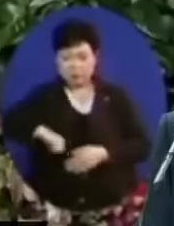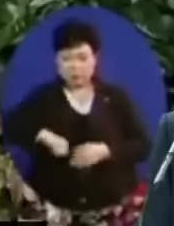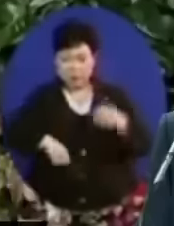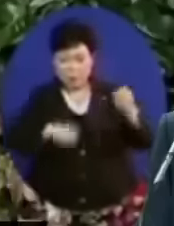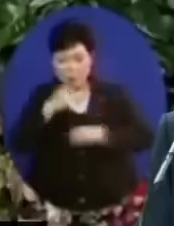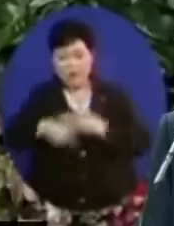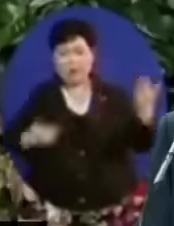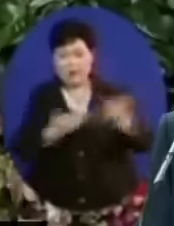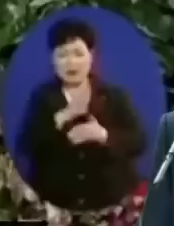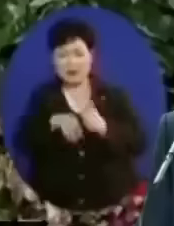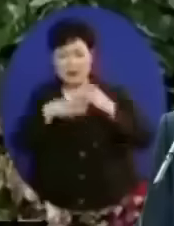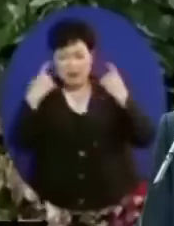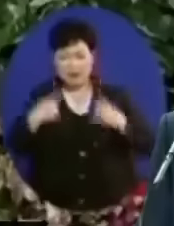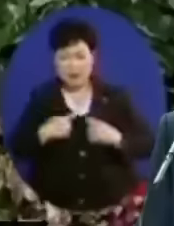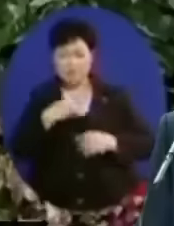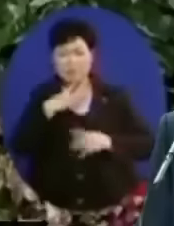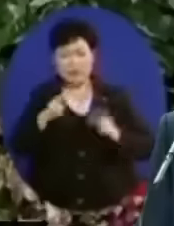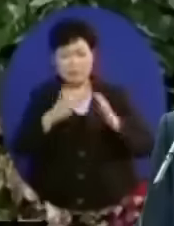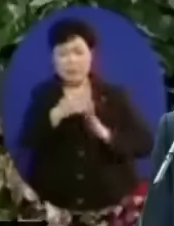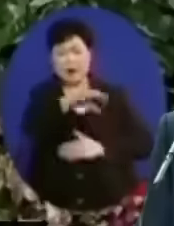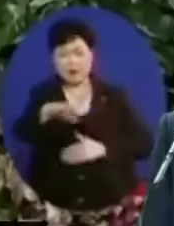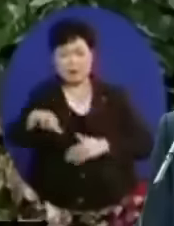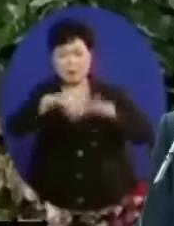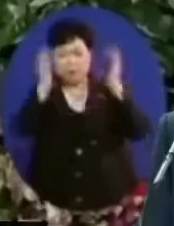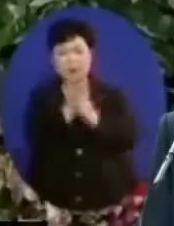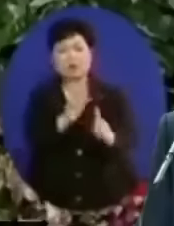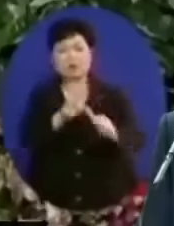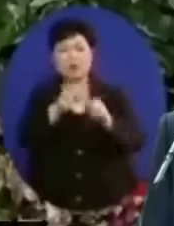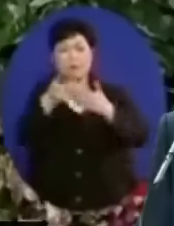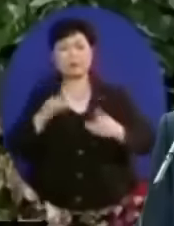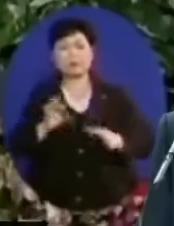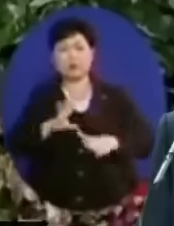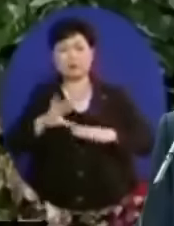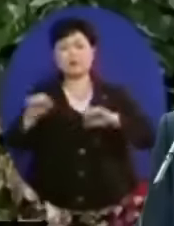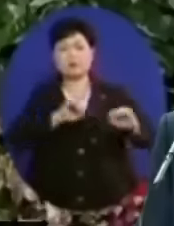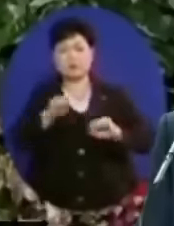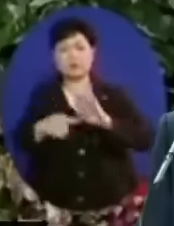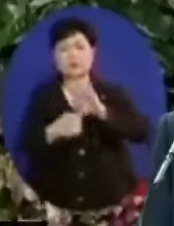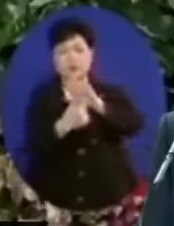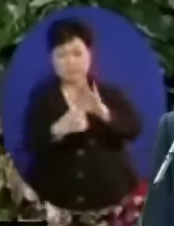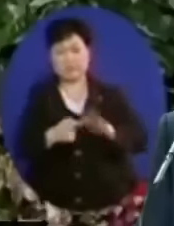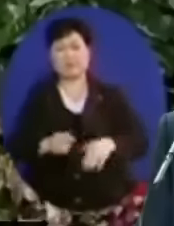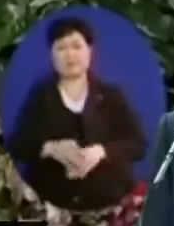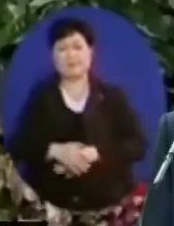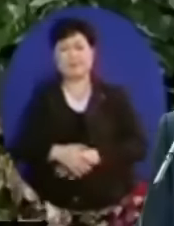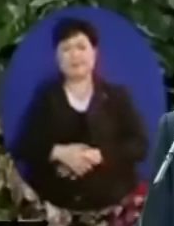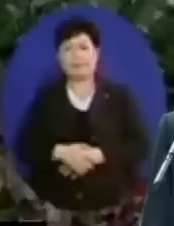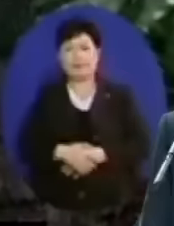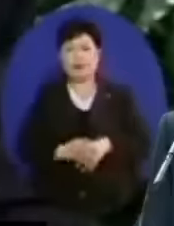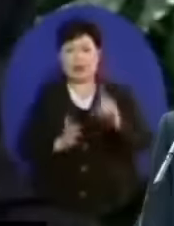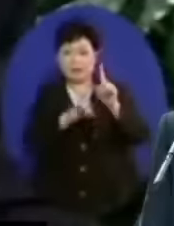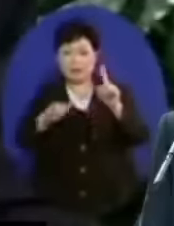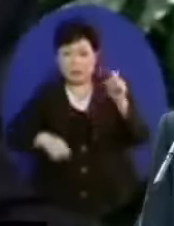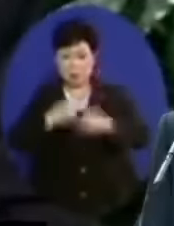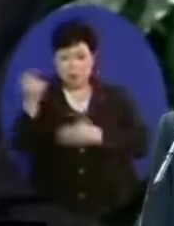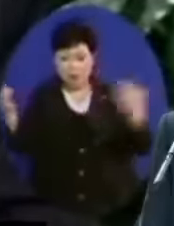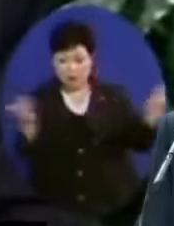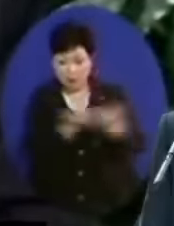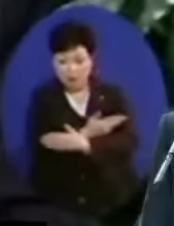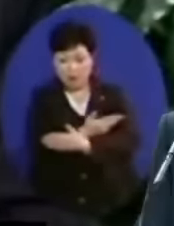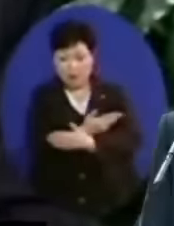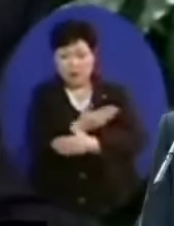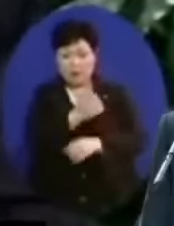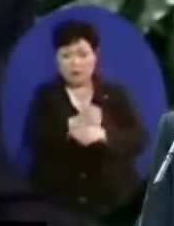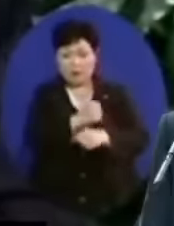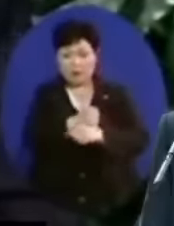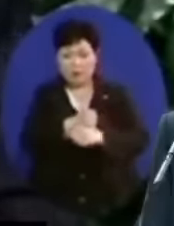때 죄인뿐 아니라 마을 전체가 구원받는 놀라운 역사가 일어난 것입니다. 한 사람이 회개했는데 회개의